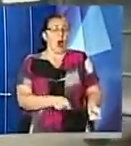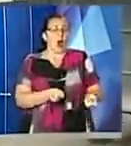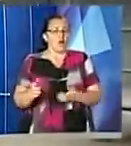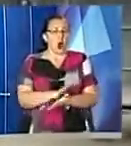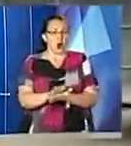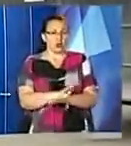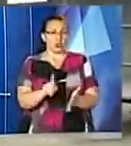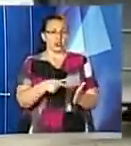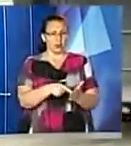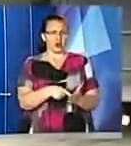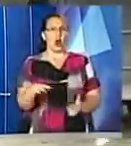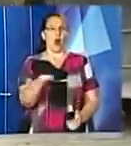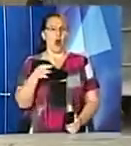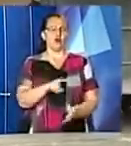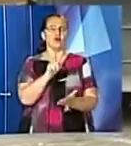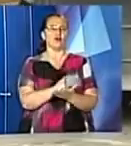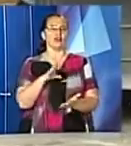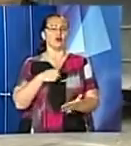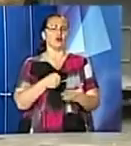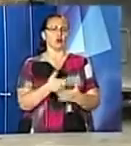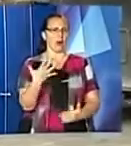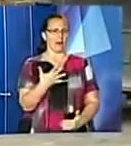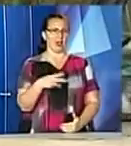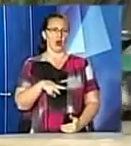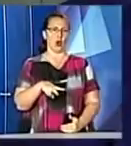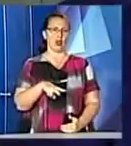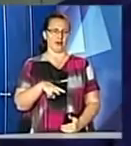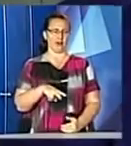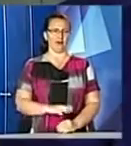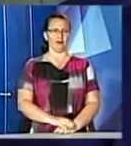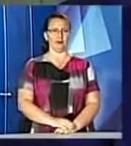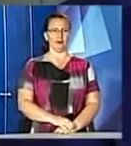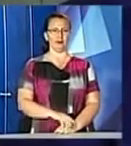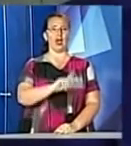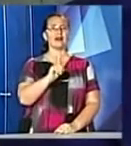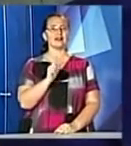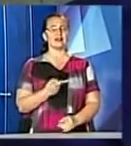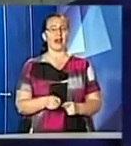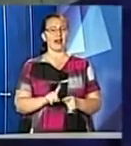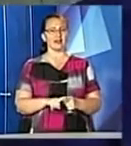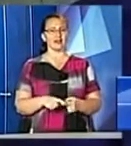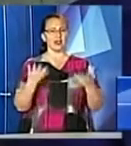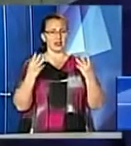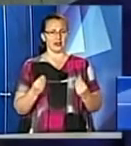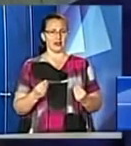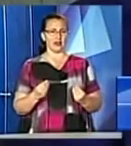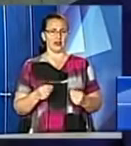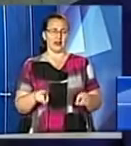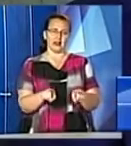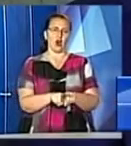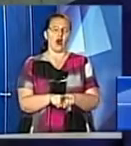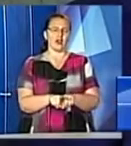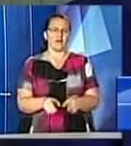сміття область повинна була б до 5 липня. За ті дні такої спільної